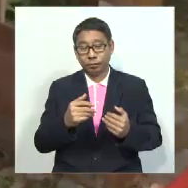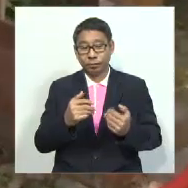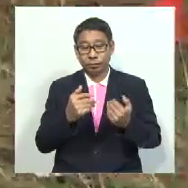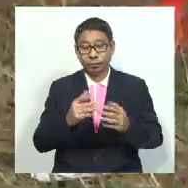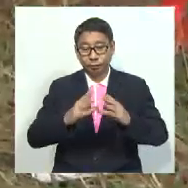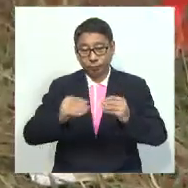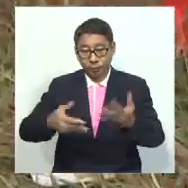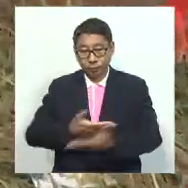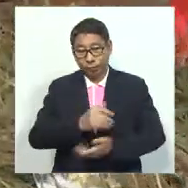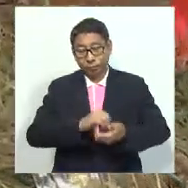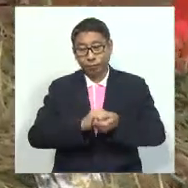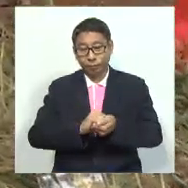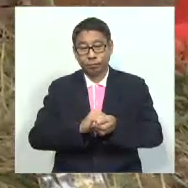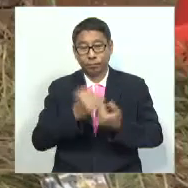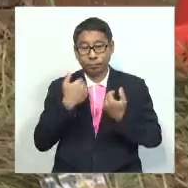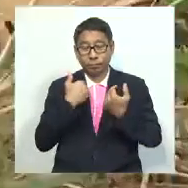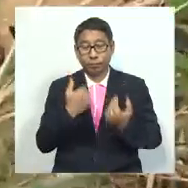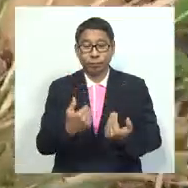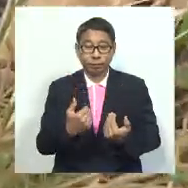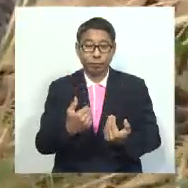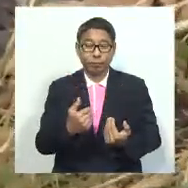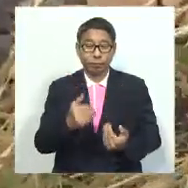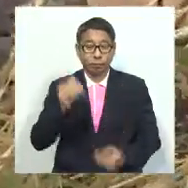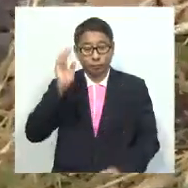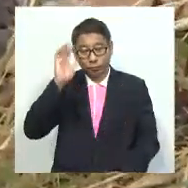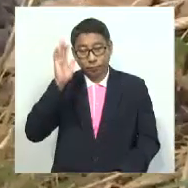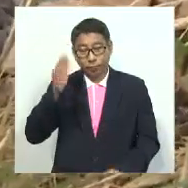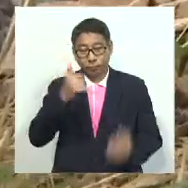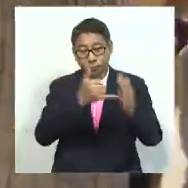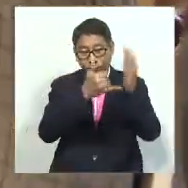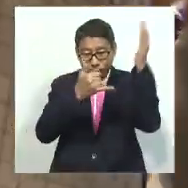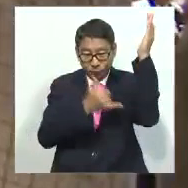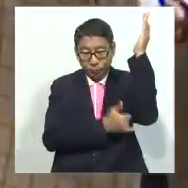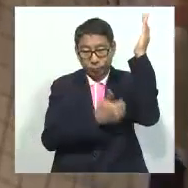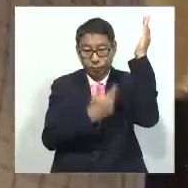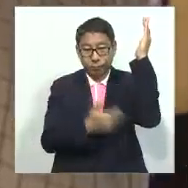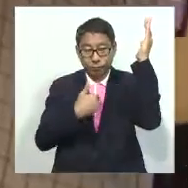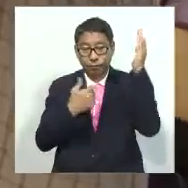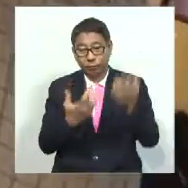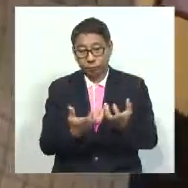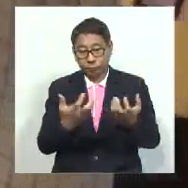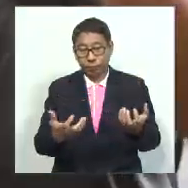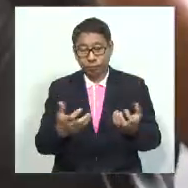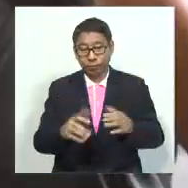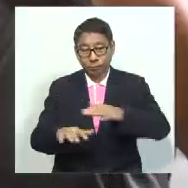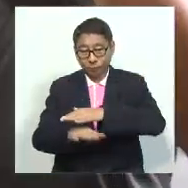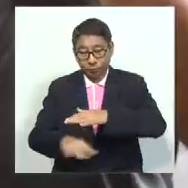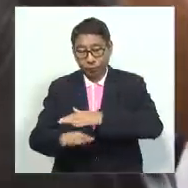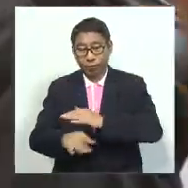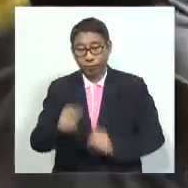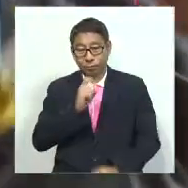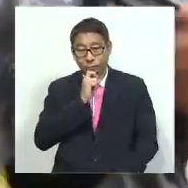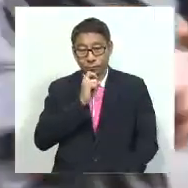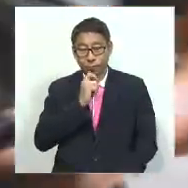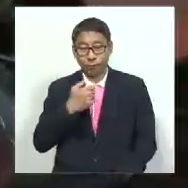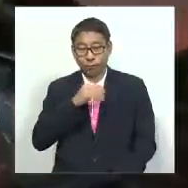ากนั้นได้ประชุมร่วมกับชุดทำงานสืบสวนสอบสวนในคดีโดยเปิดเผยว่าจากการลงพื้นที่วันนี้ยังมีวัตถุพยานหลงเหลืออยู่ในที่เกิดเ